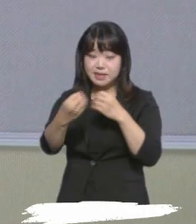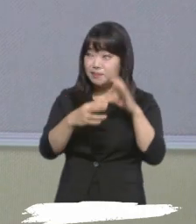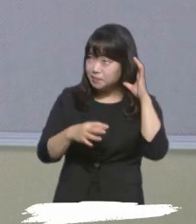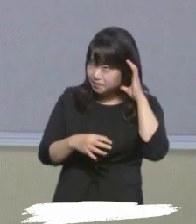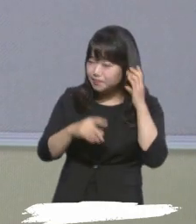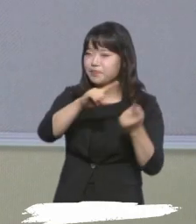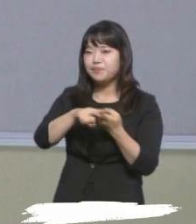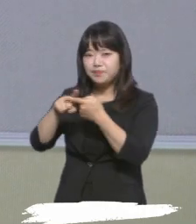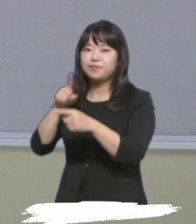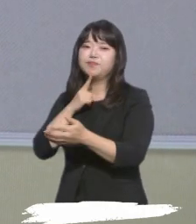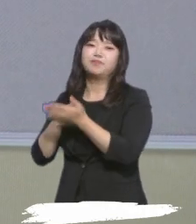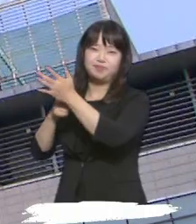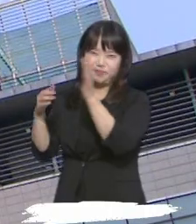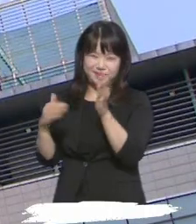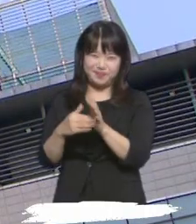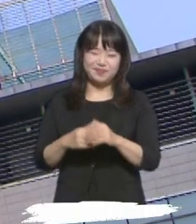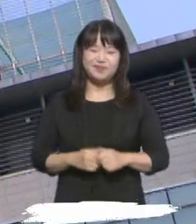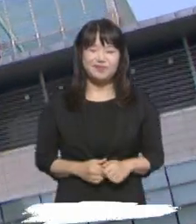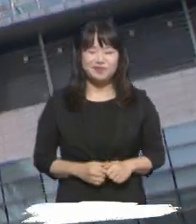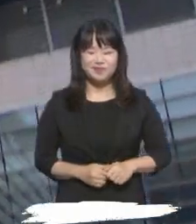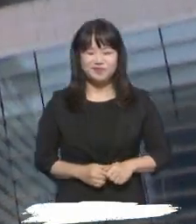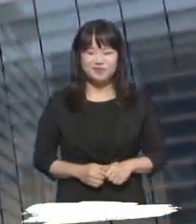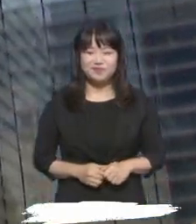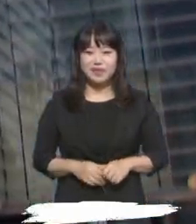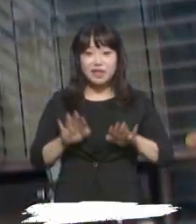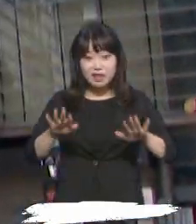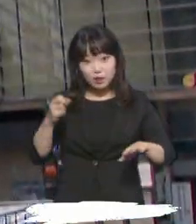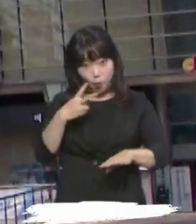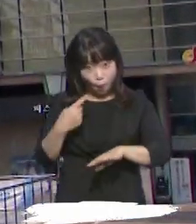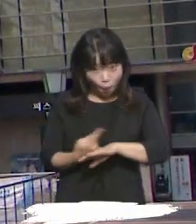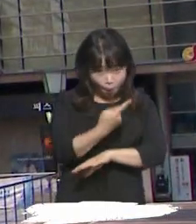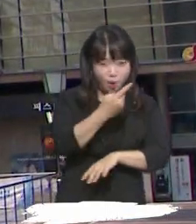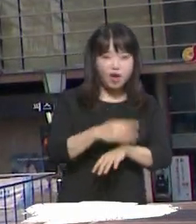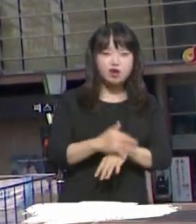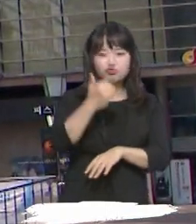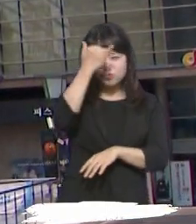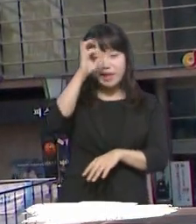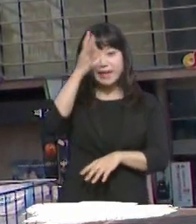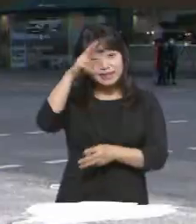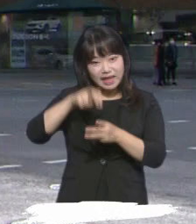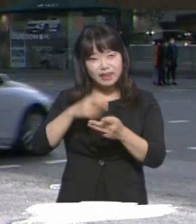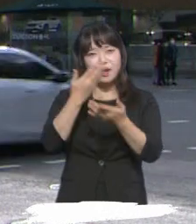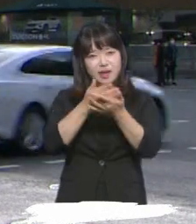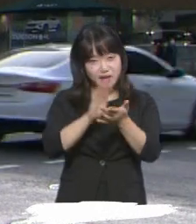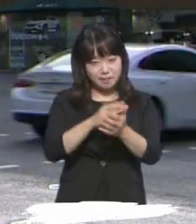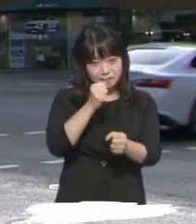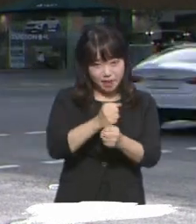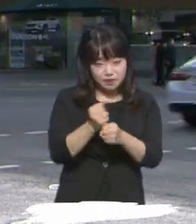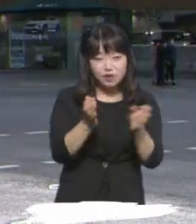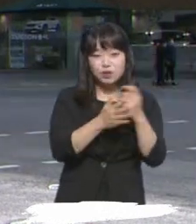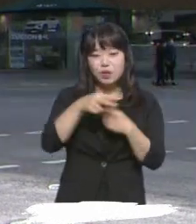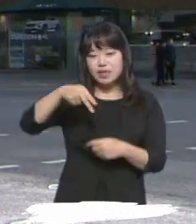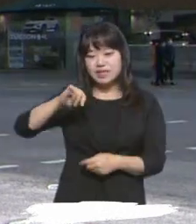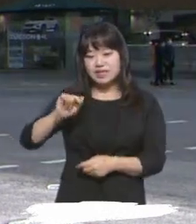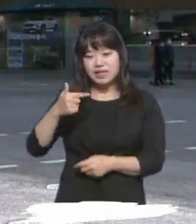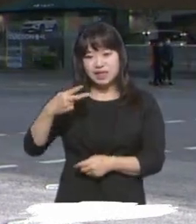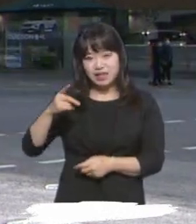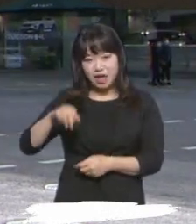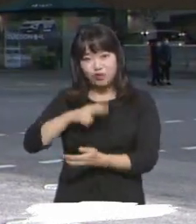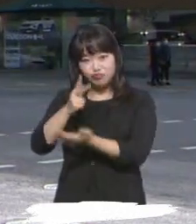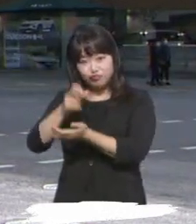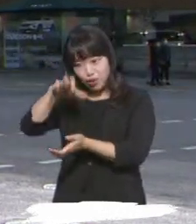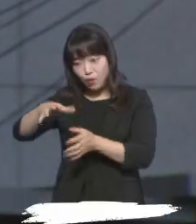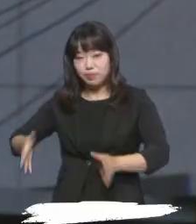추경이라 말씀드릴 수 있습니다. 이외에도 충무아트센터 리모델링과 신당역 공영주차장